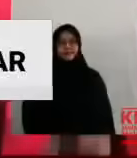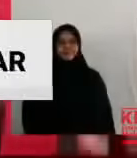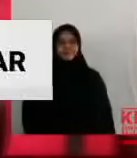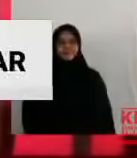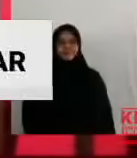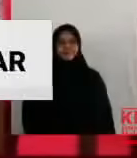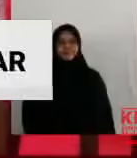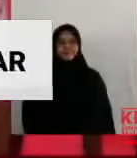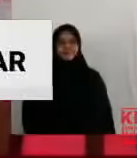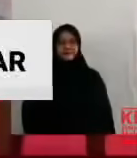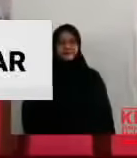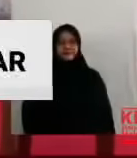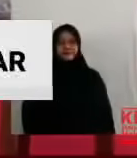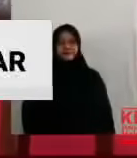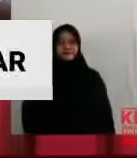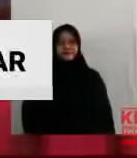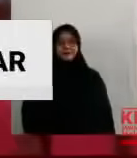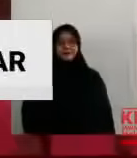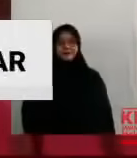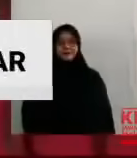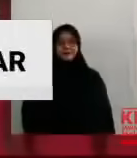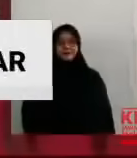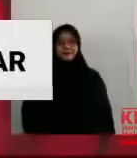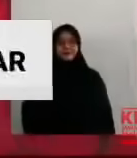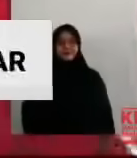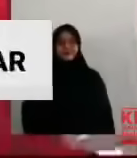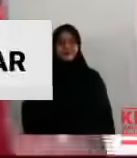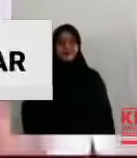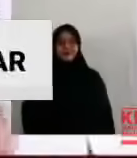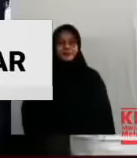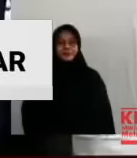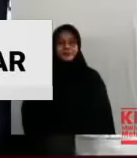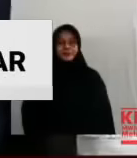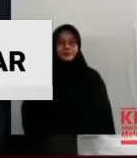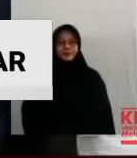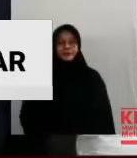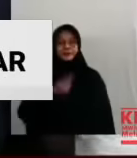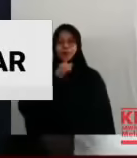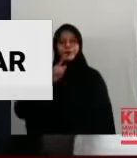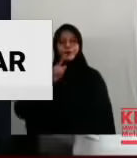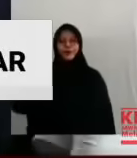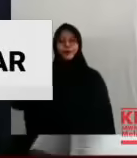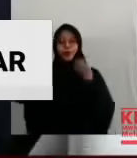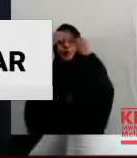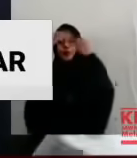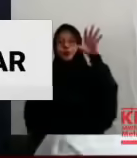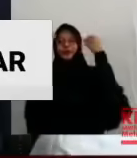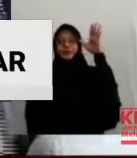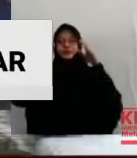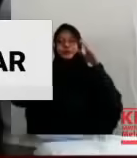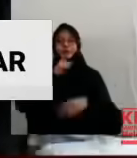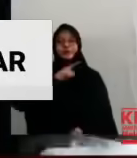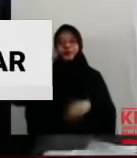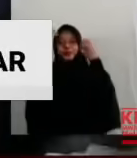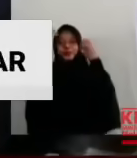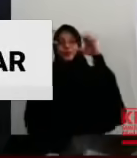allahu akbar allahu akbar allahu akbar allahu akbar